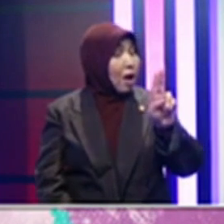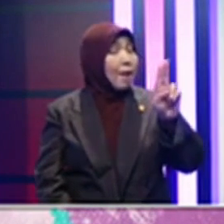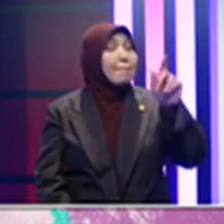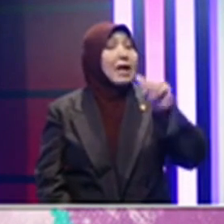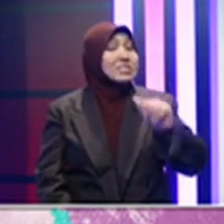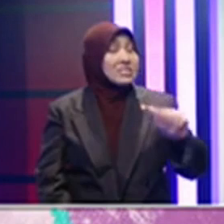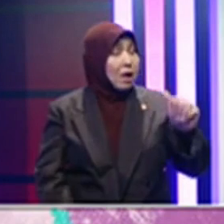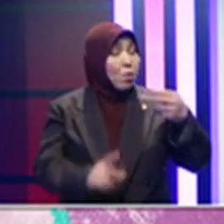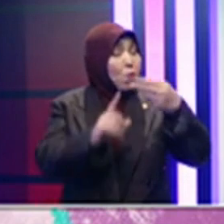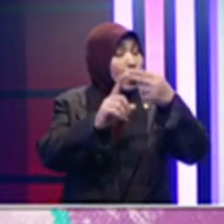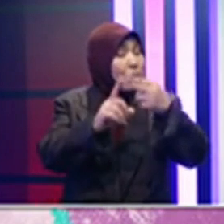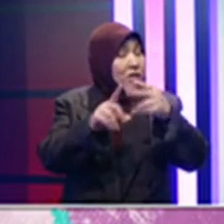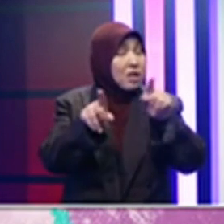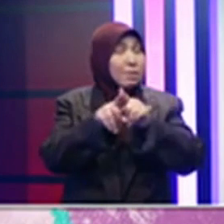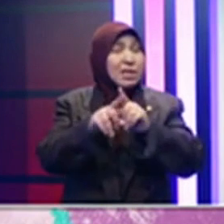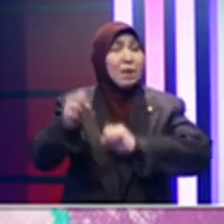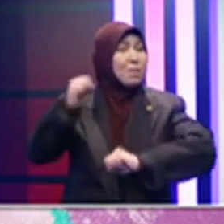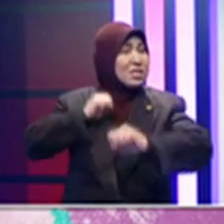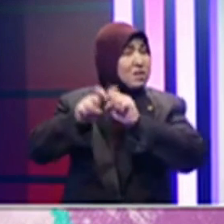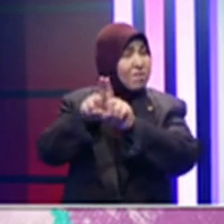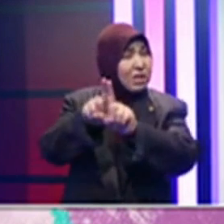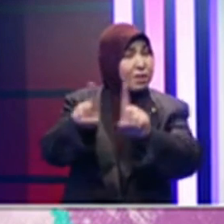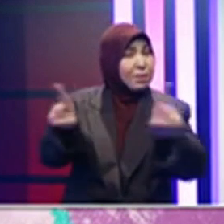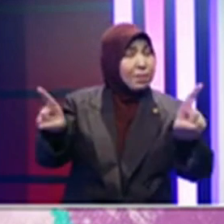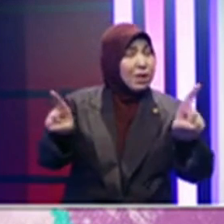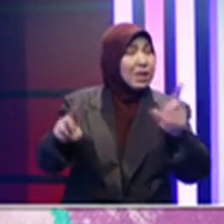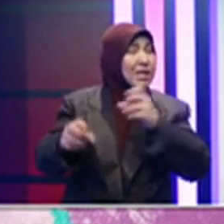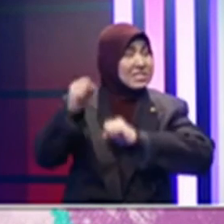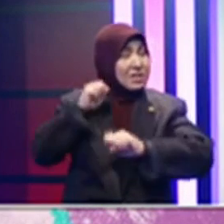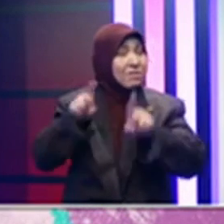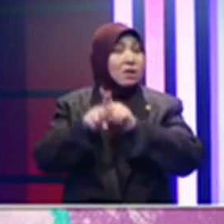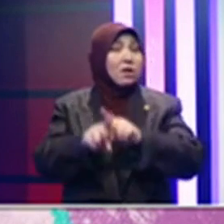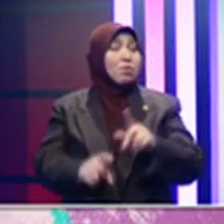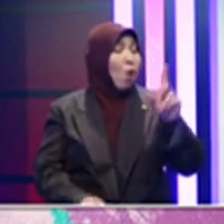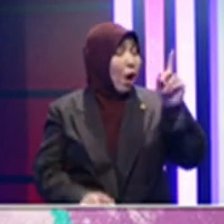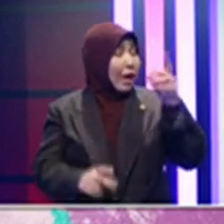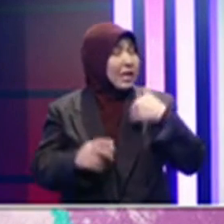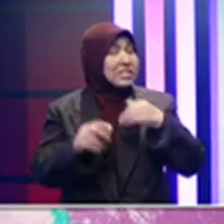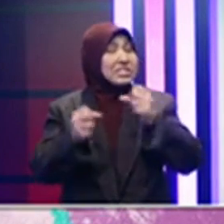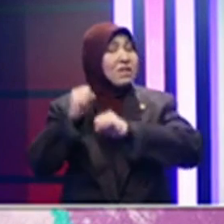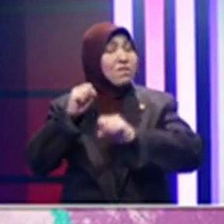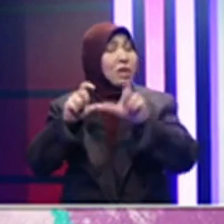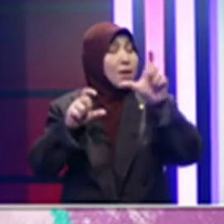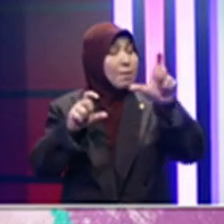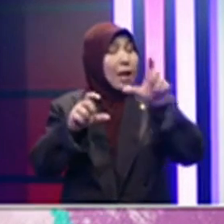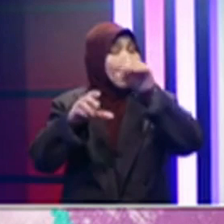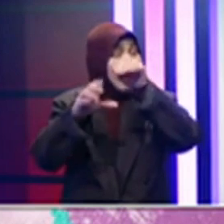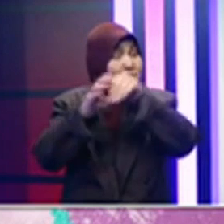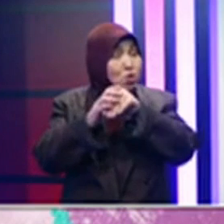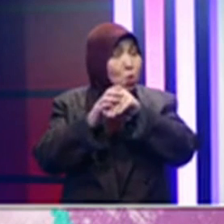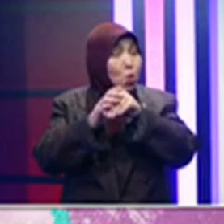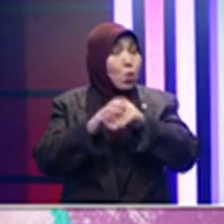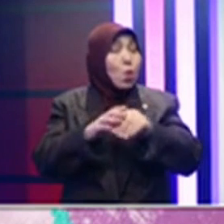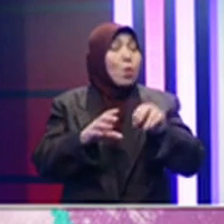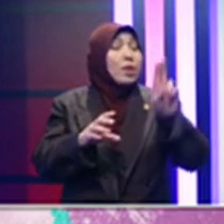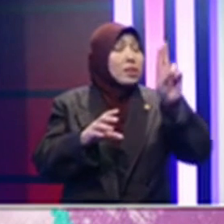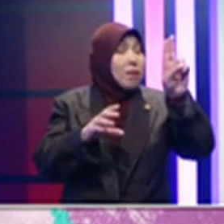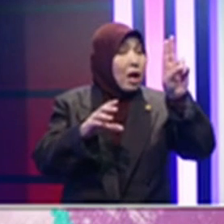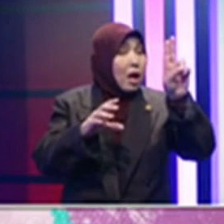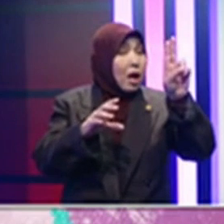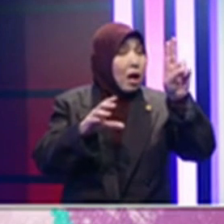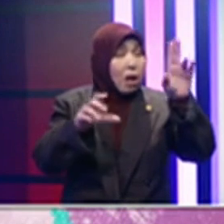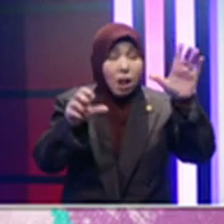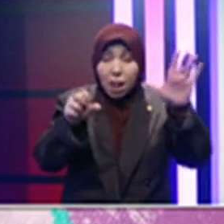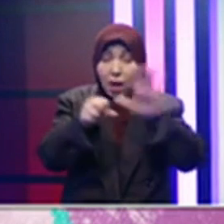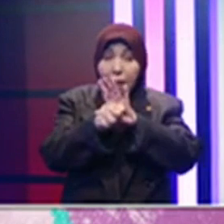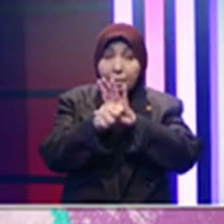sama tapi sifat yang berbeza. Ha, ta sifat lain, ta ada sifat tebal dia. Jadi masuk bunyi ta tu ke dalam ta, komplit, sempurna maksud